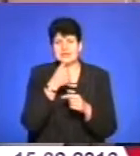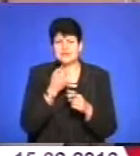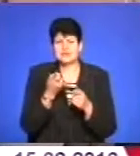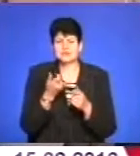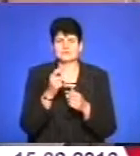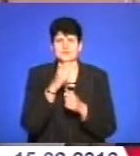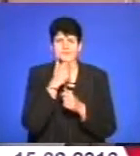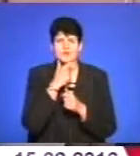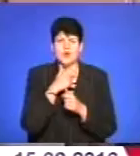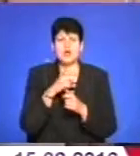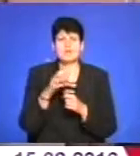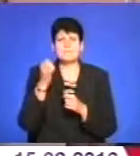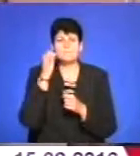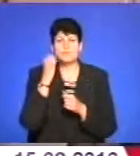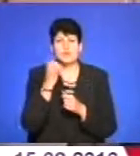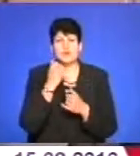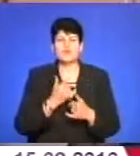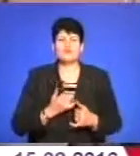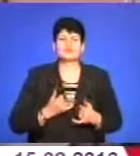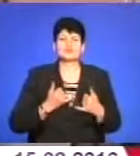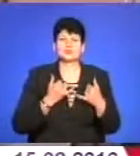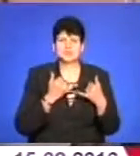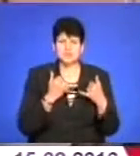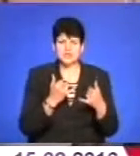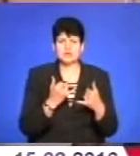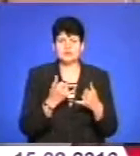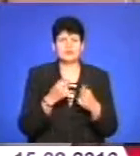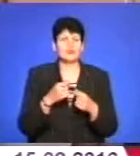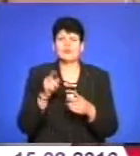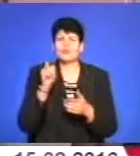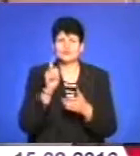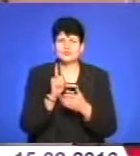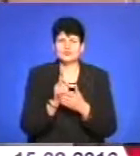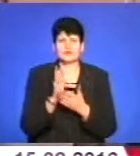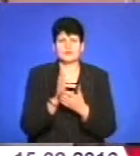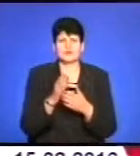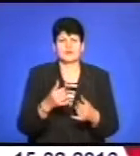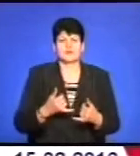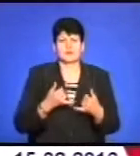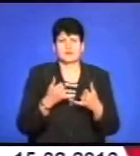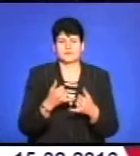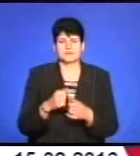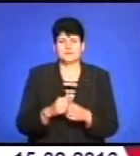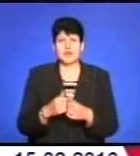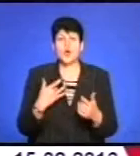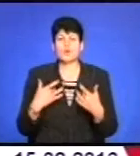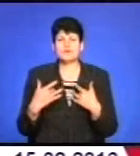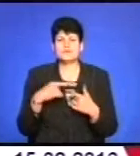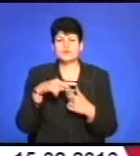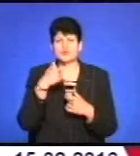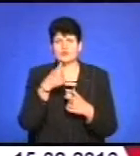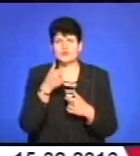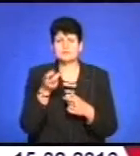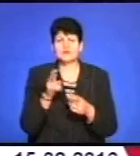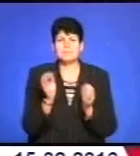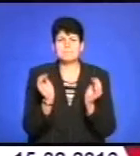але подяку, шану їм, як кажуть, по-любому ми мусимо віддати громадськість краю. Концерт цього року відвідало менше